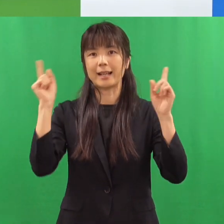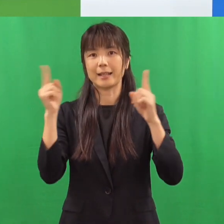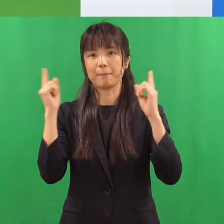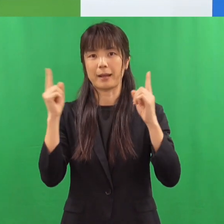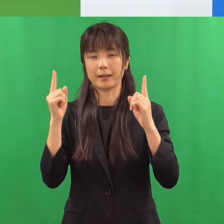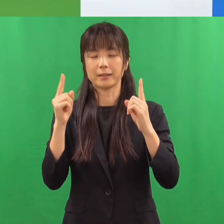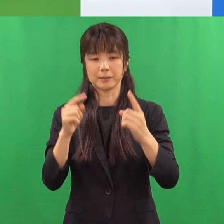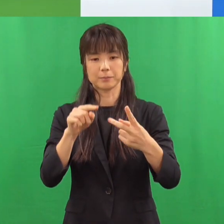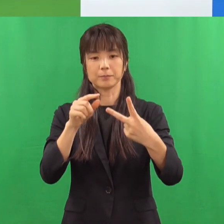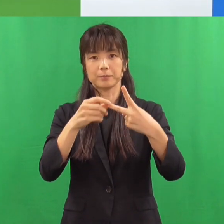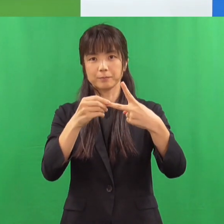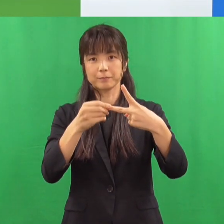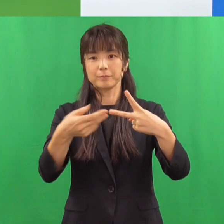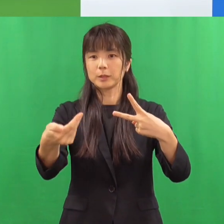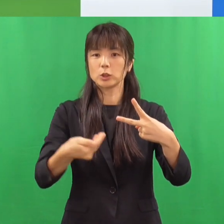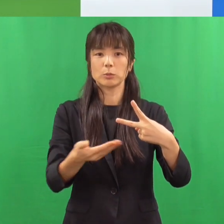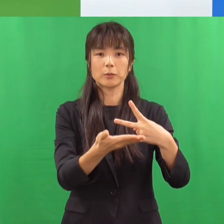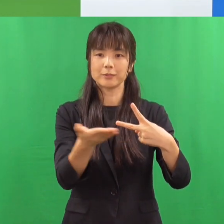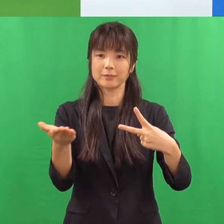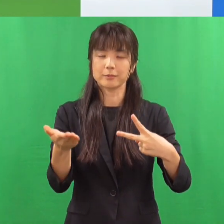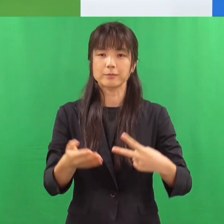施について質問ございますでしょうか。